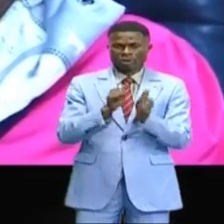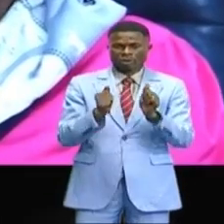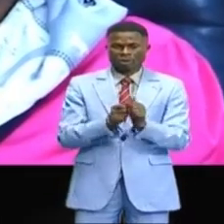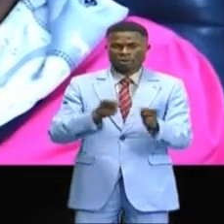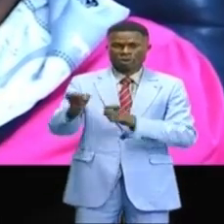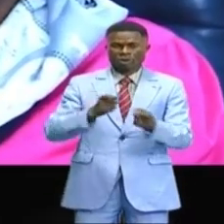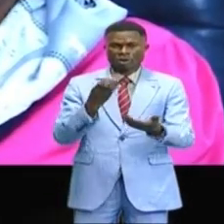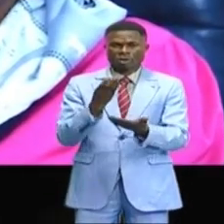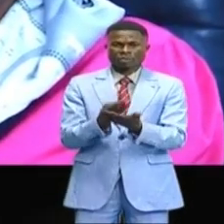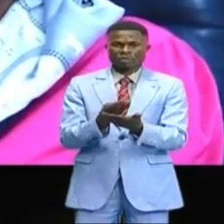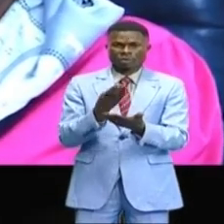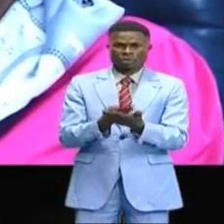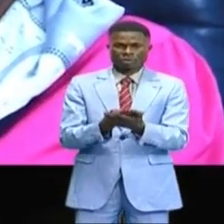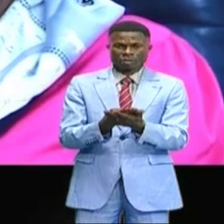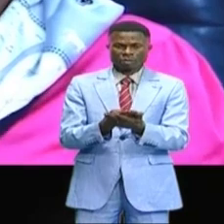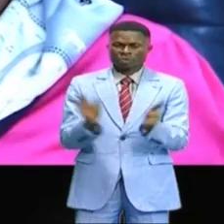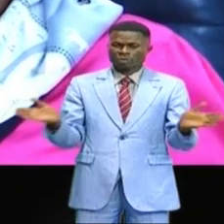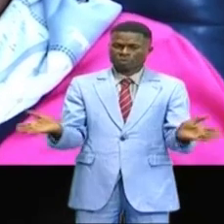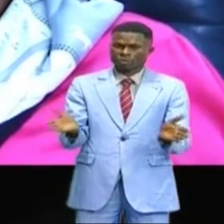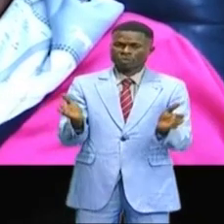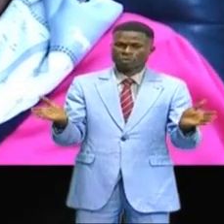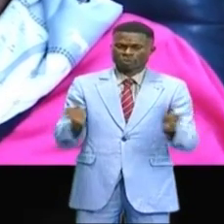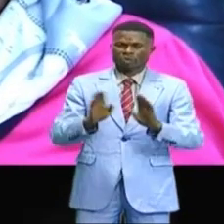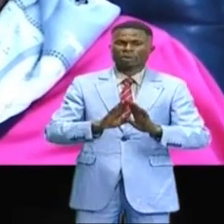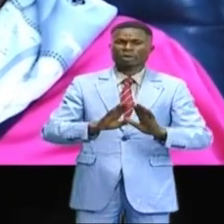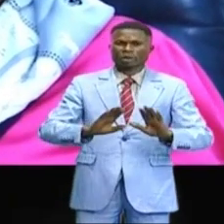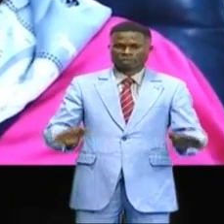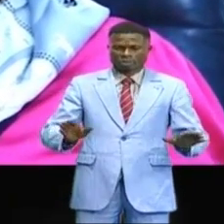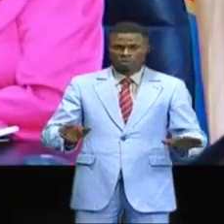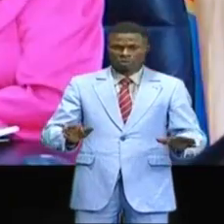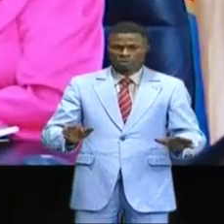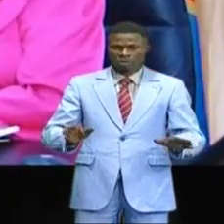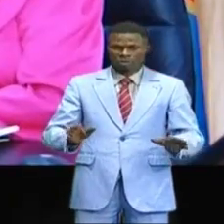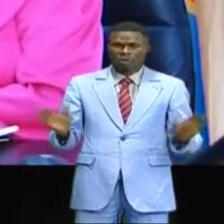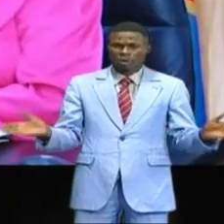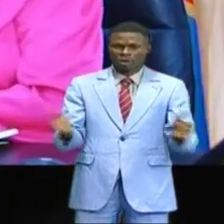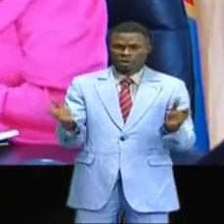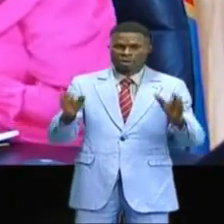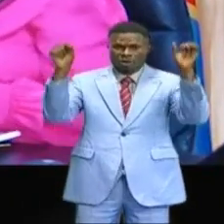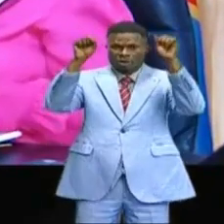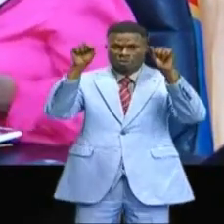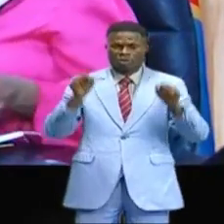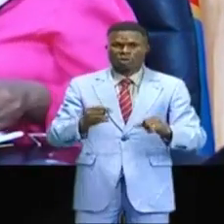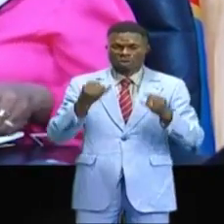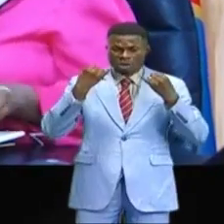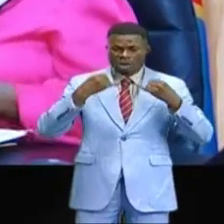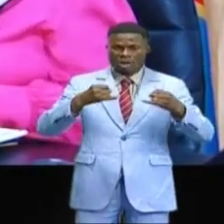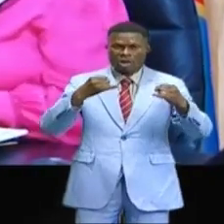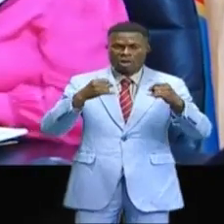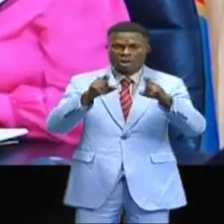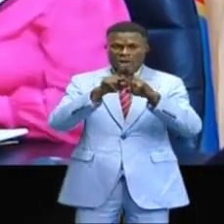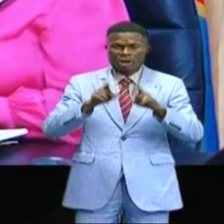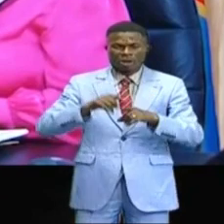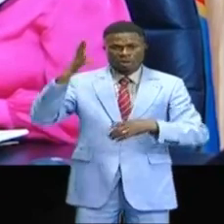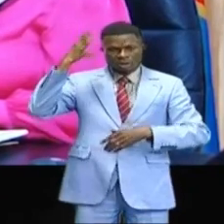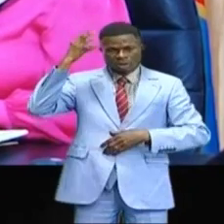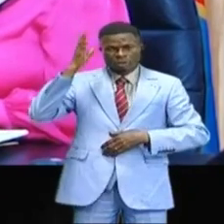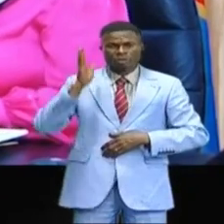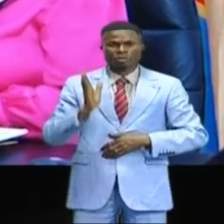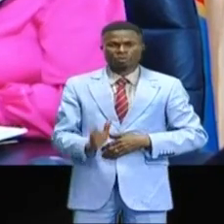gestion budgétaire, renforcement de capacités, renforcement du système d'information et